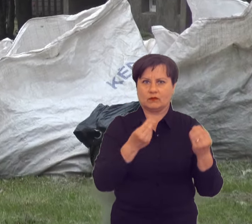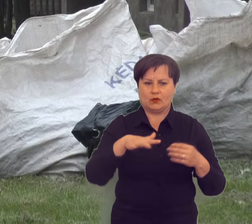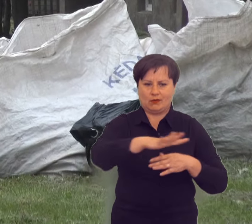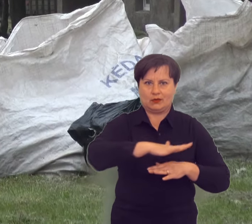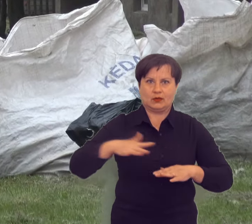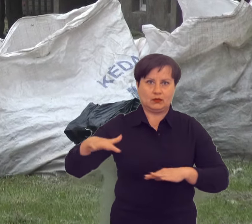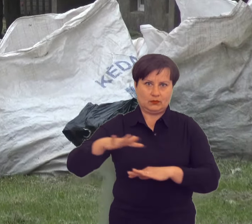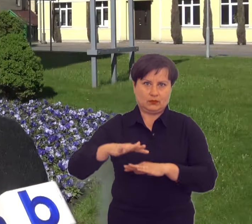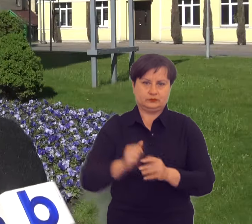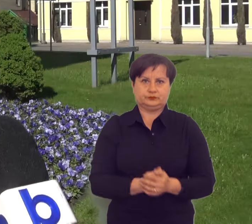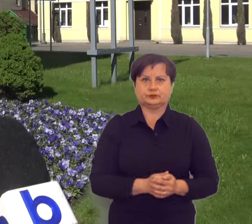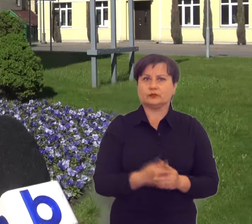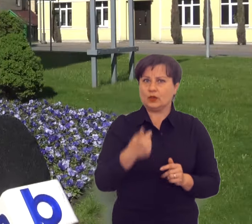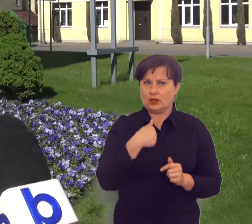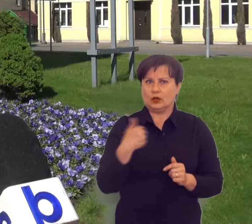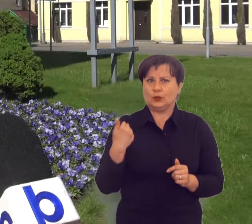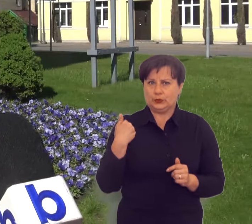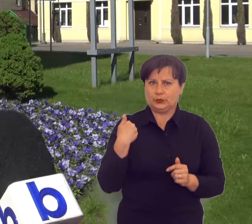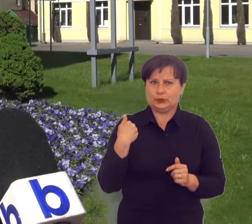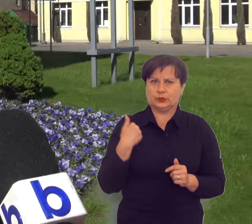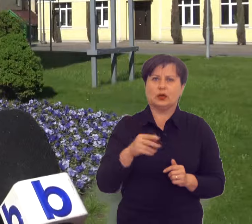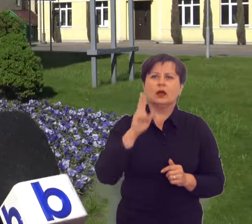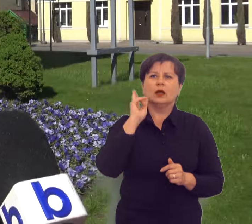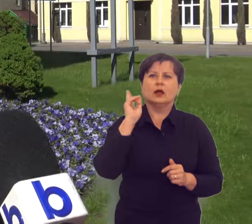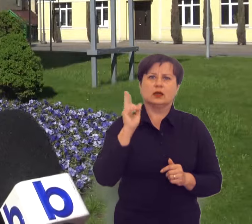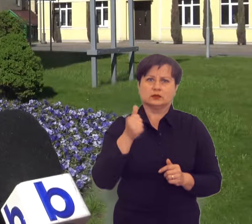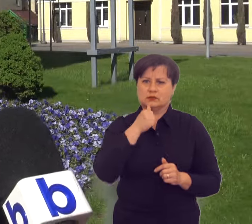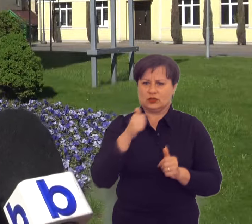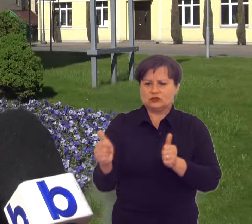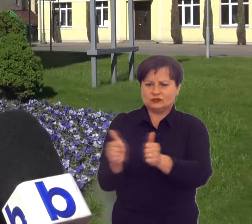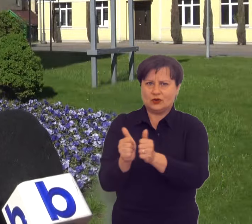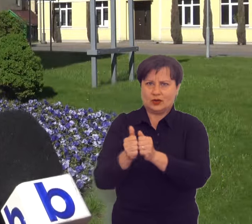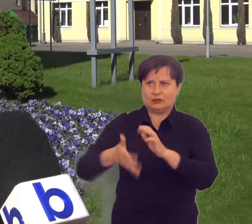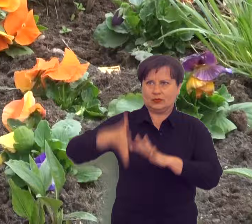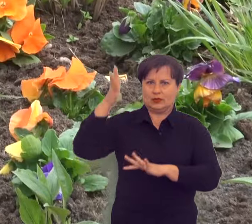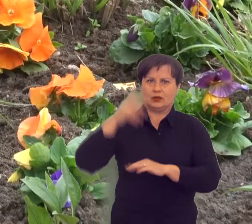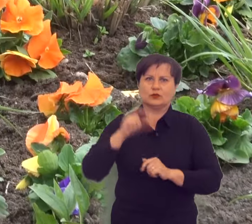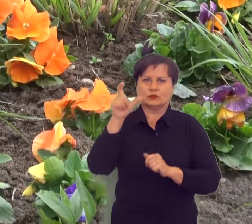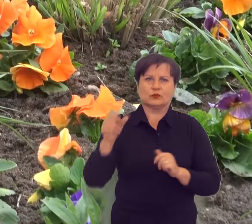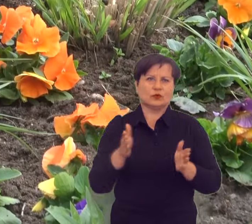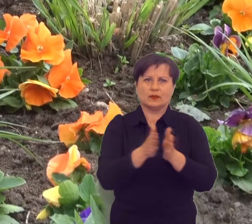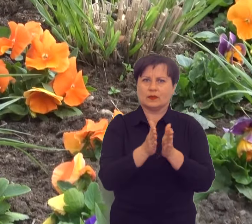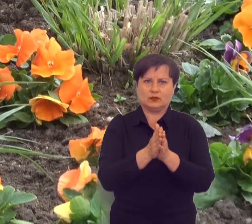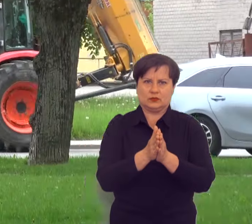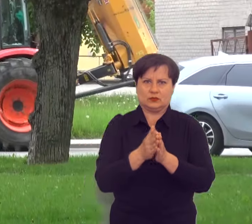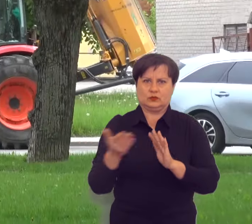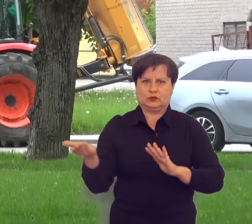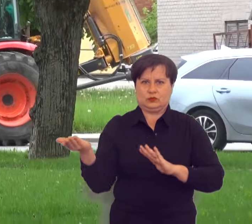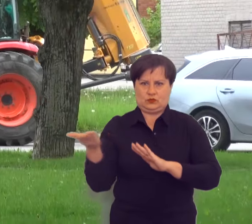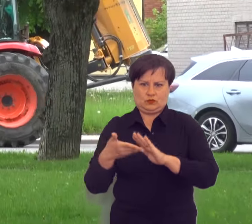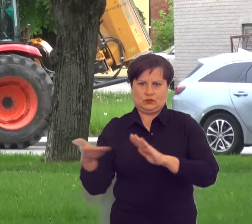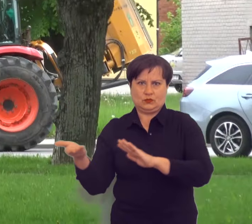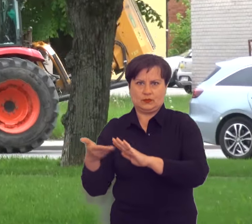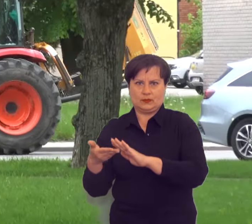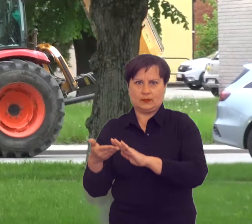kiemais. Labai norėčiau, kad ta dalis, kuri yra prie pat daugiabučių namų, neprašytų žmonės, kad na, jau